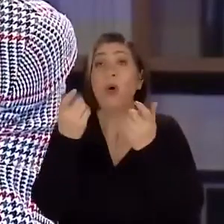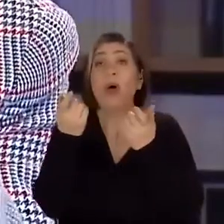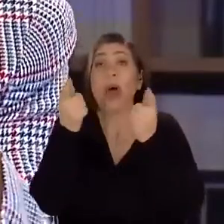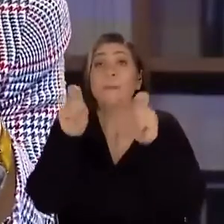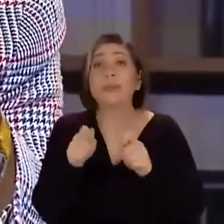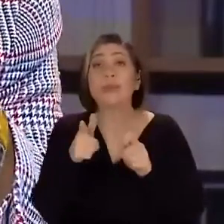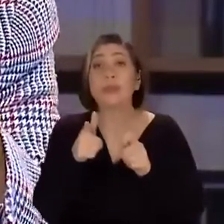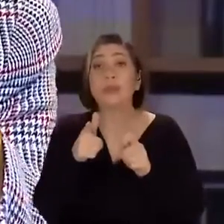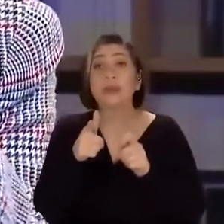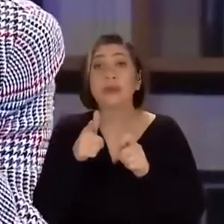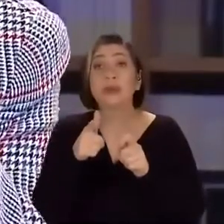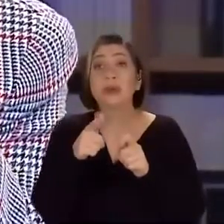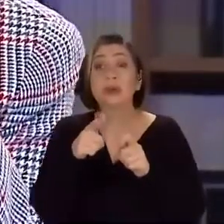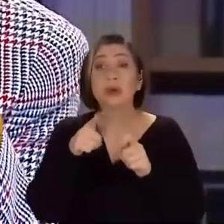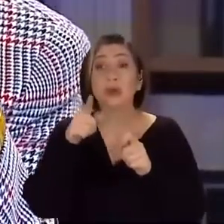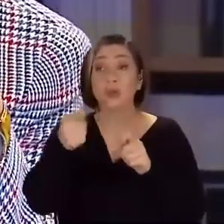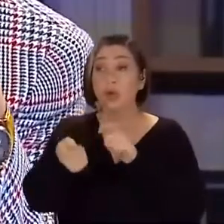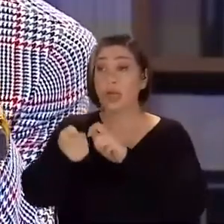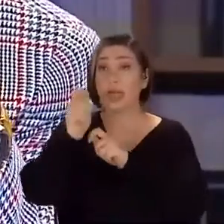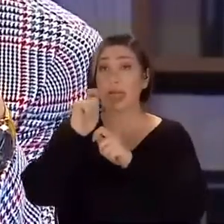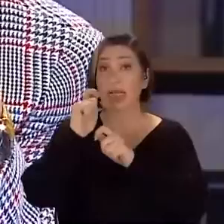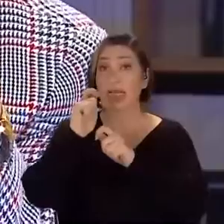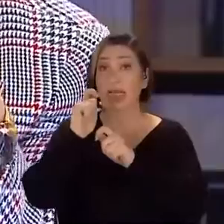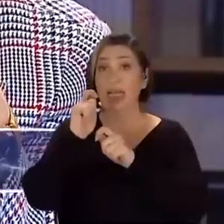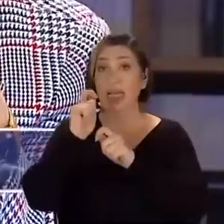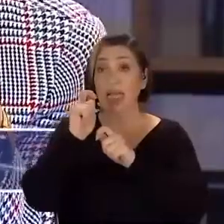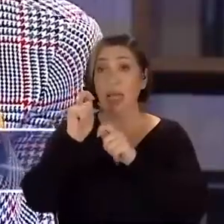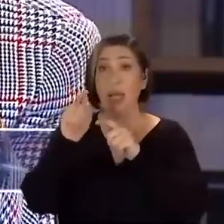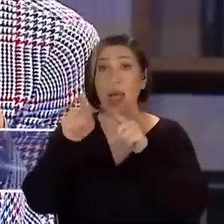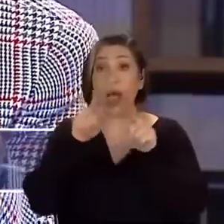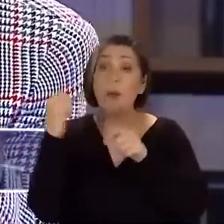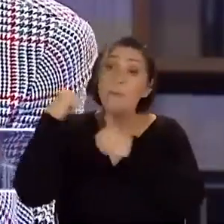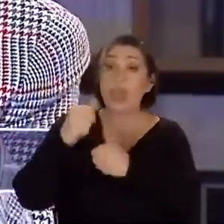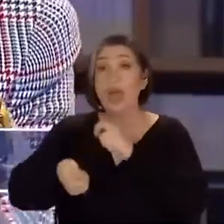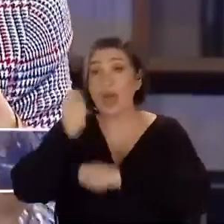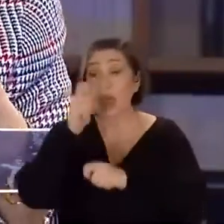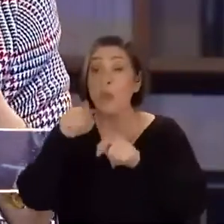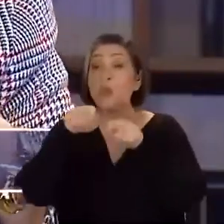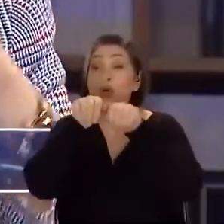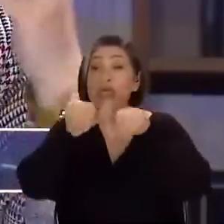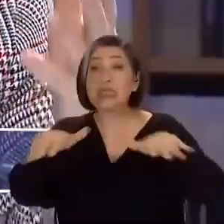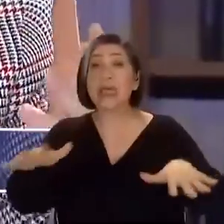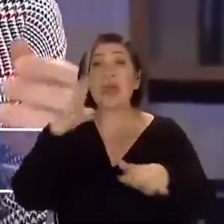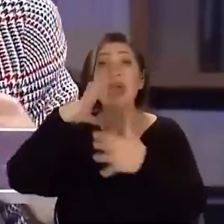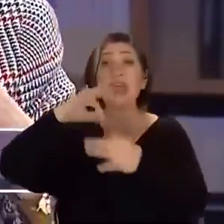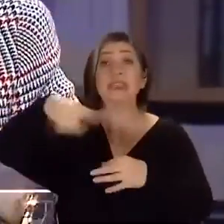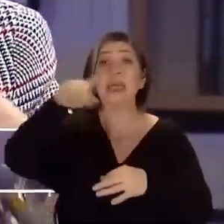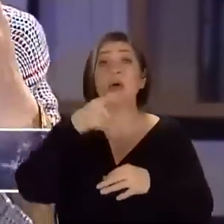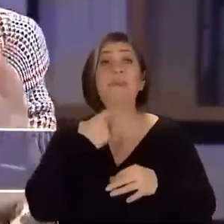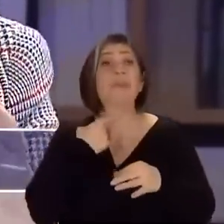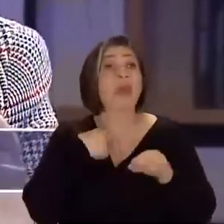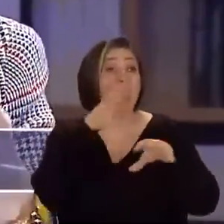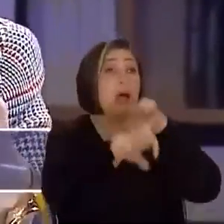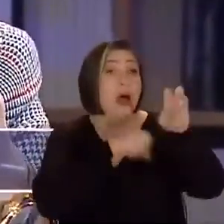ettin gibilerden bir kredi ardından bir kredi daha. Yani sistemin insanları özendirmesi, sana